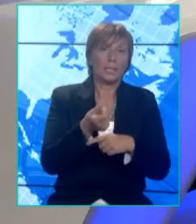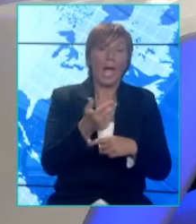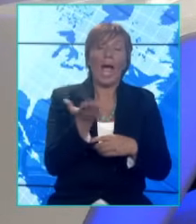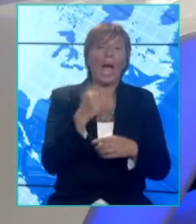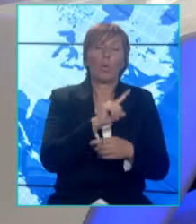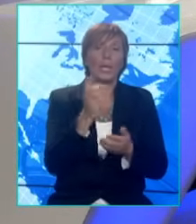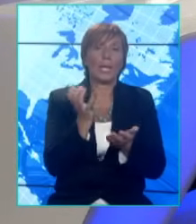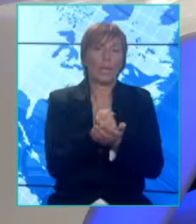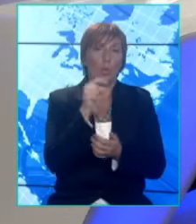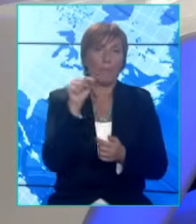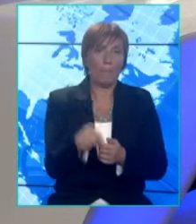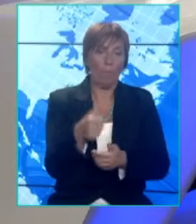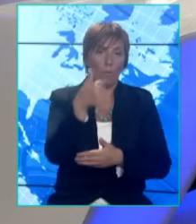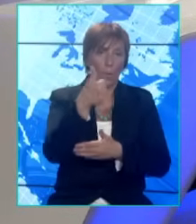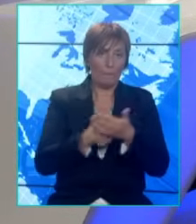dobijemo ovu prvu?